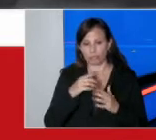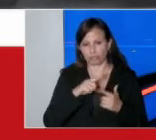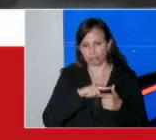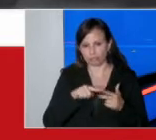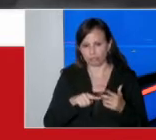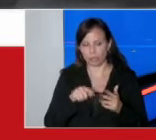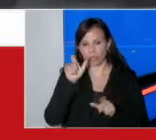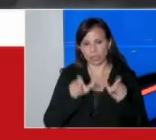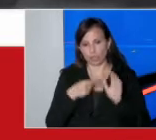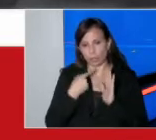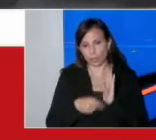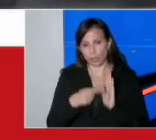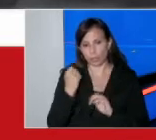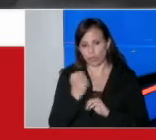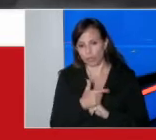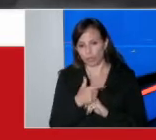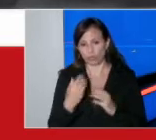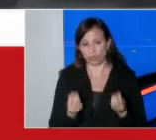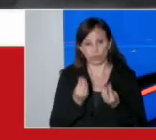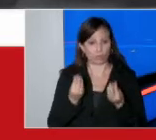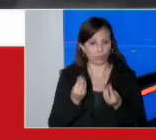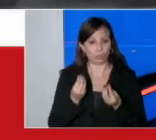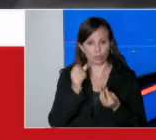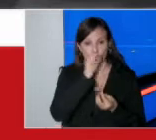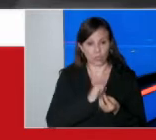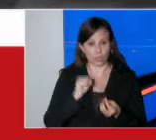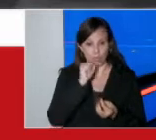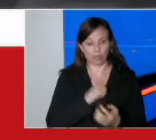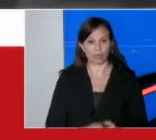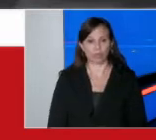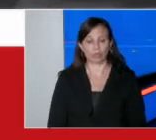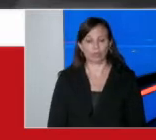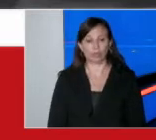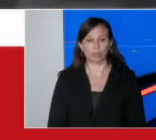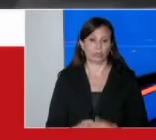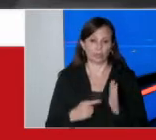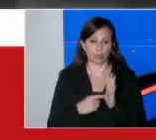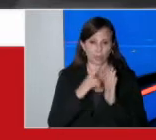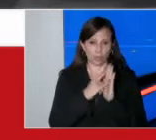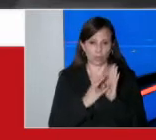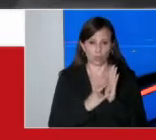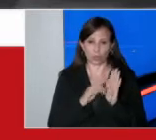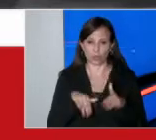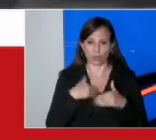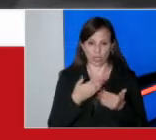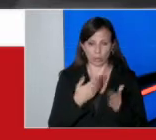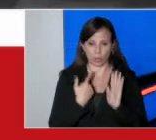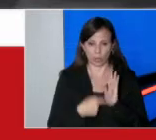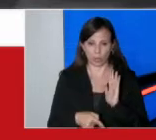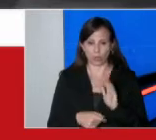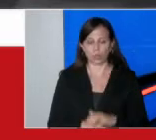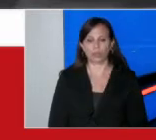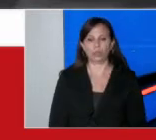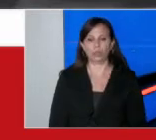אנשים שאמורים, או משתמשים, שאמורים לשלם עבור השימוש, היום על פי חוק, נותנת להם פטורים.